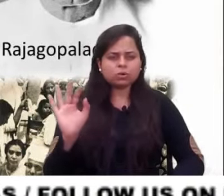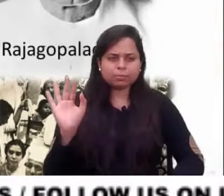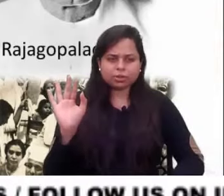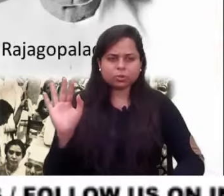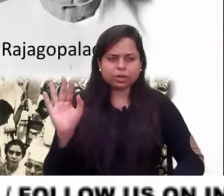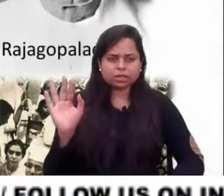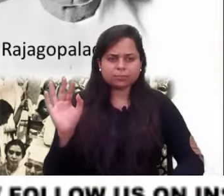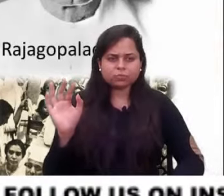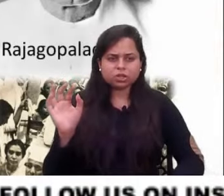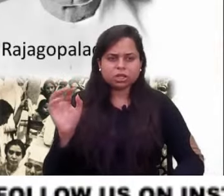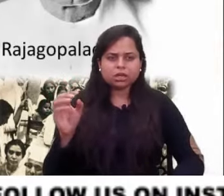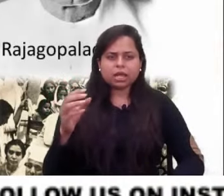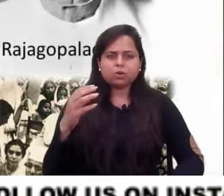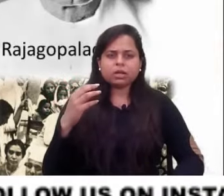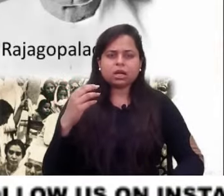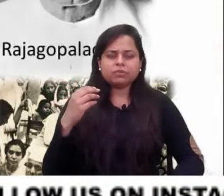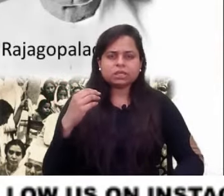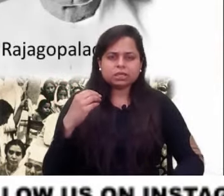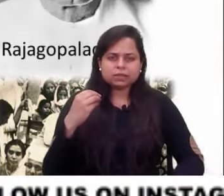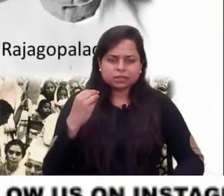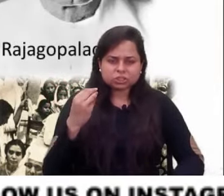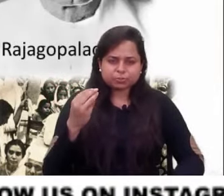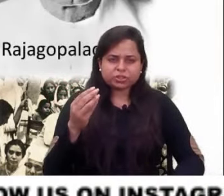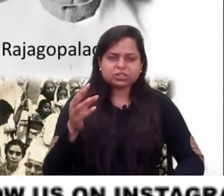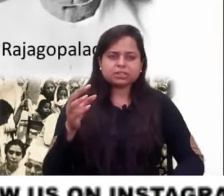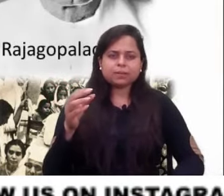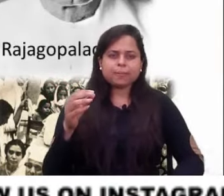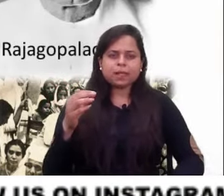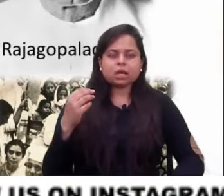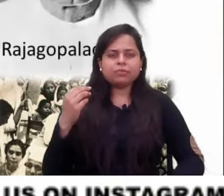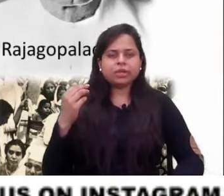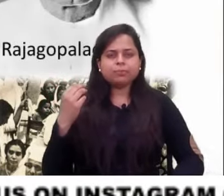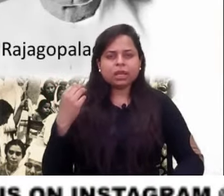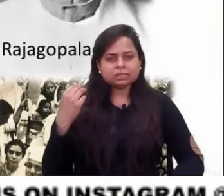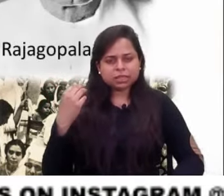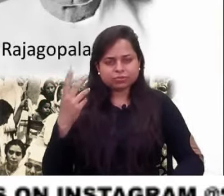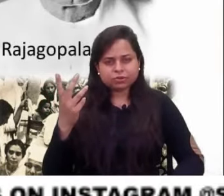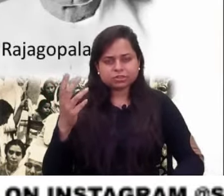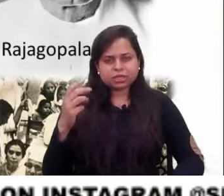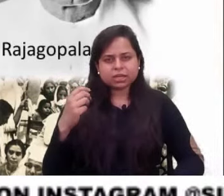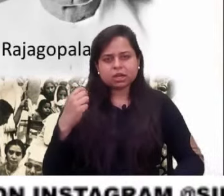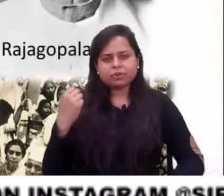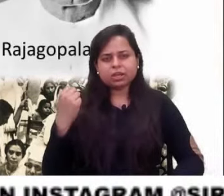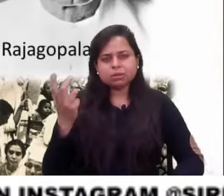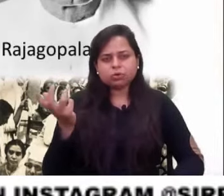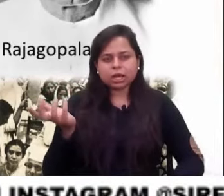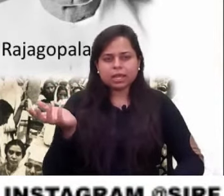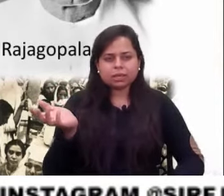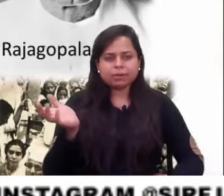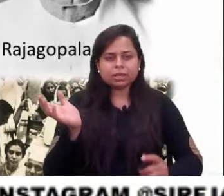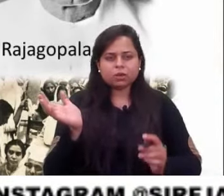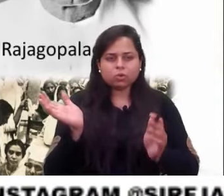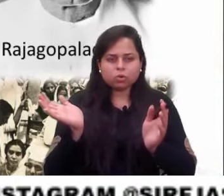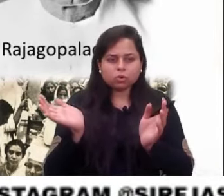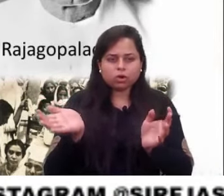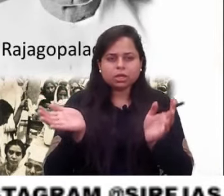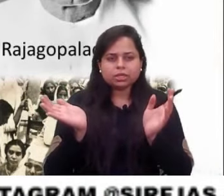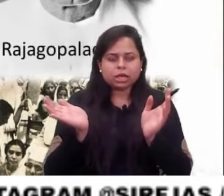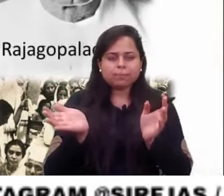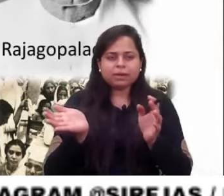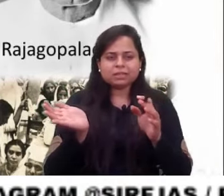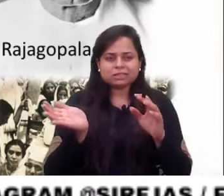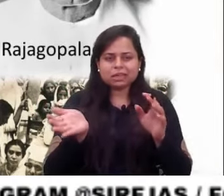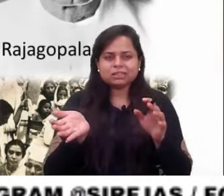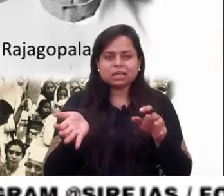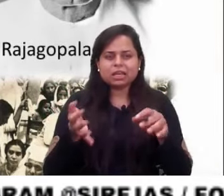होना बंद हो गया था वो काफी स्पीड काफी काफी लोगों को